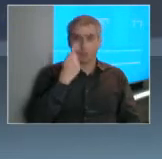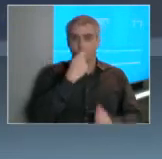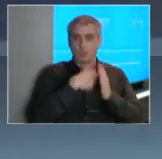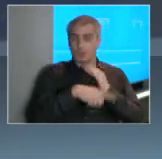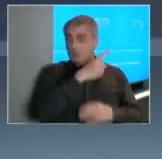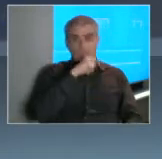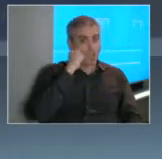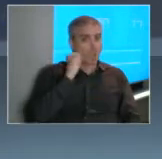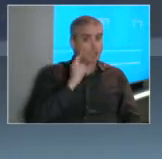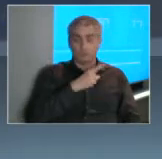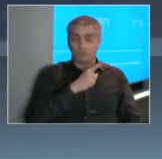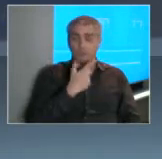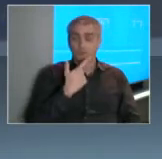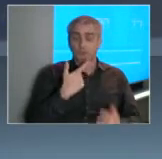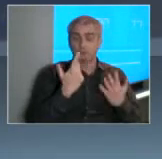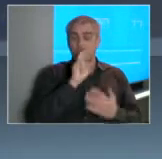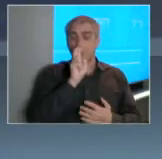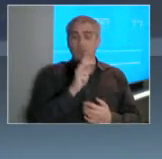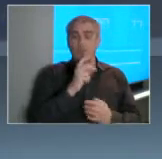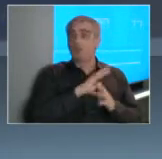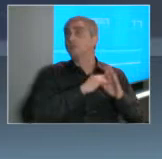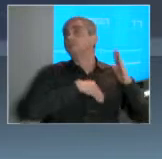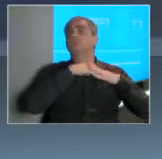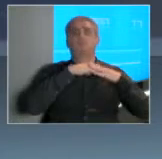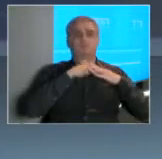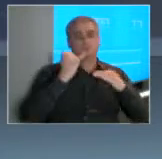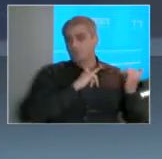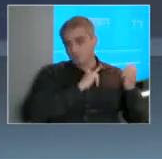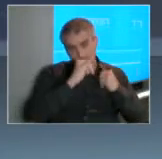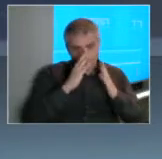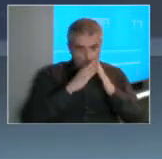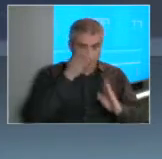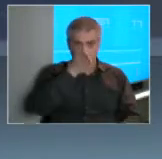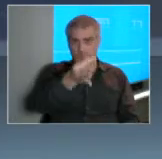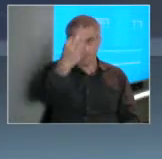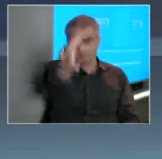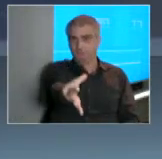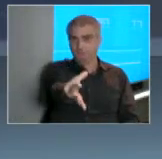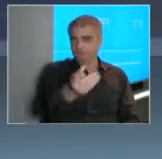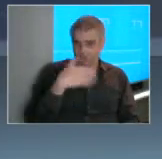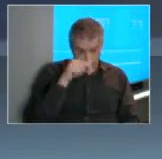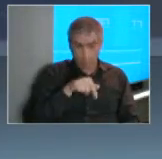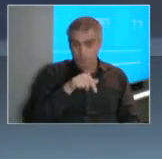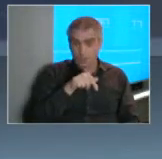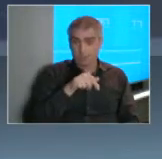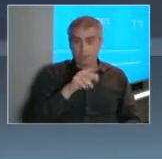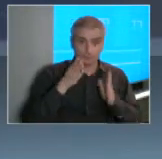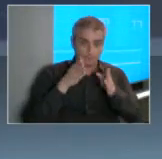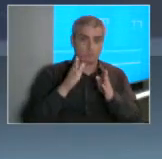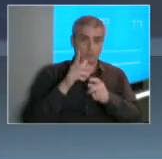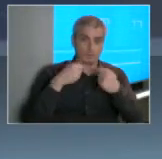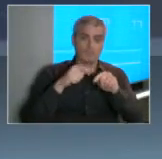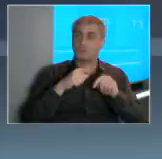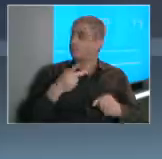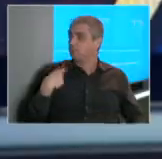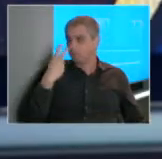קונה באמזון ב-7 דולרים לכל היותר, ומישהו מביא לך אותו עד הבית. הם יהיו פה במסדרונות